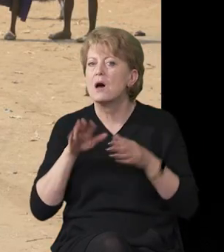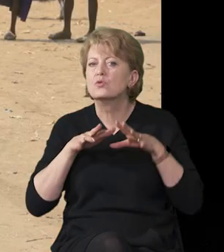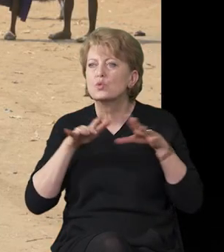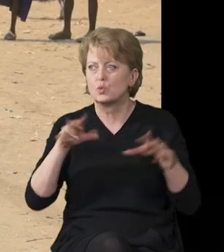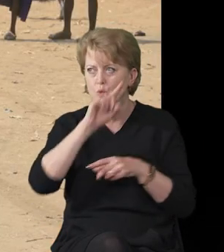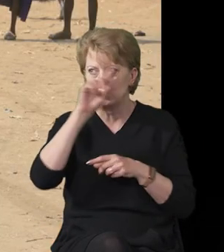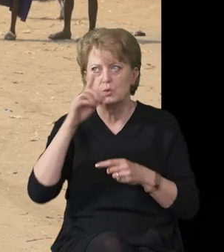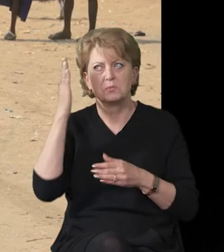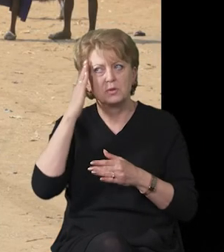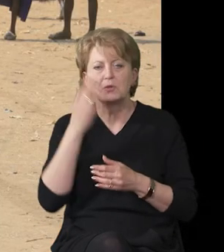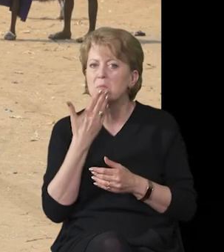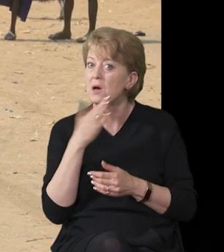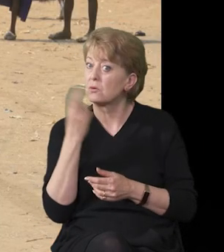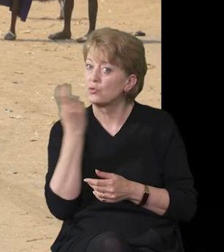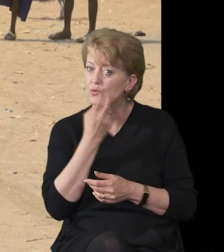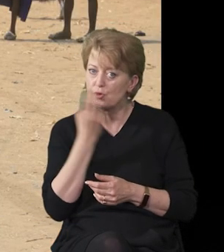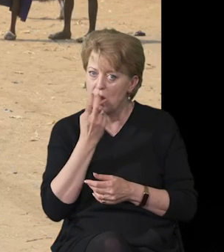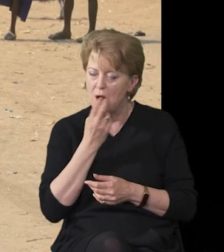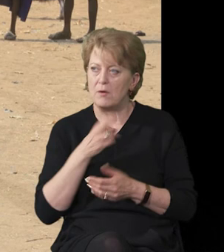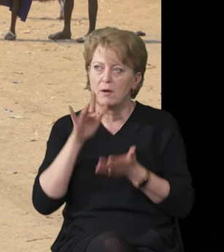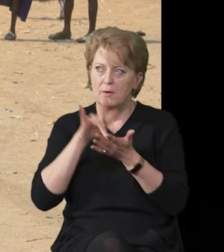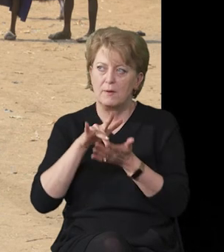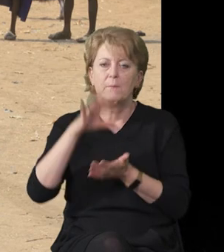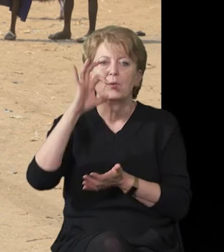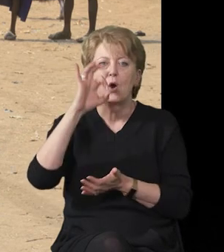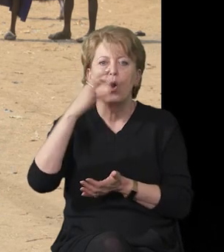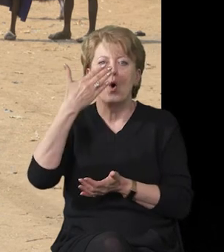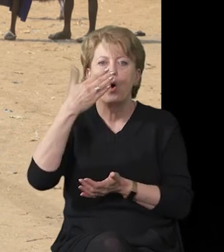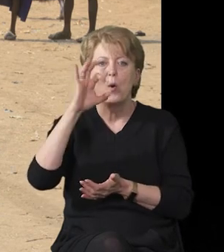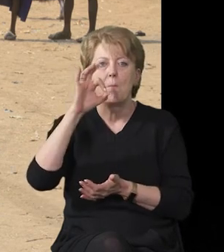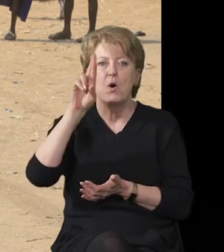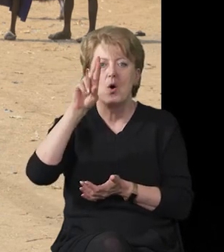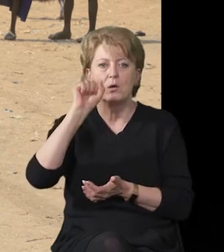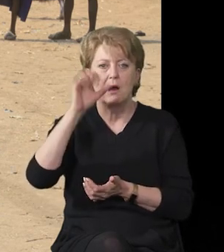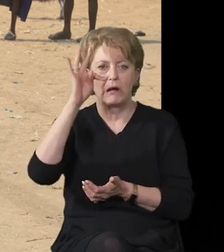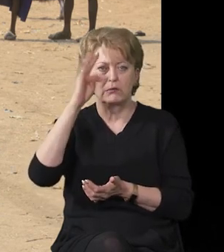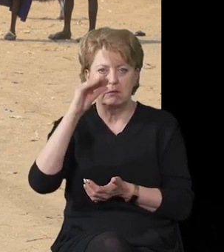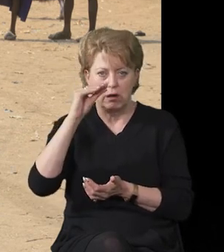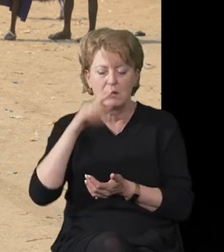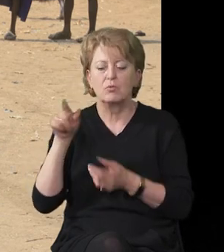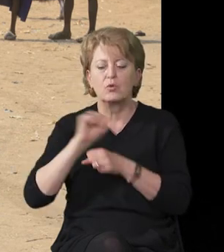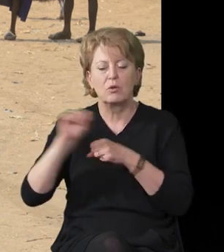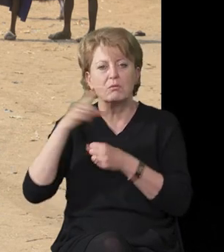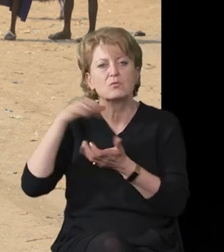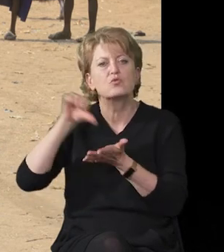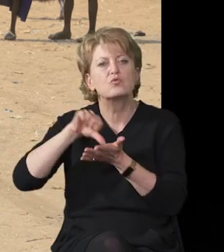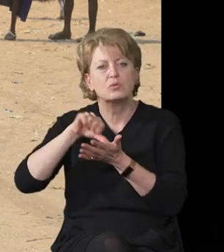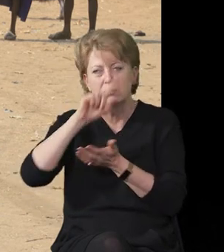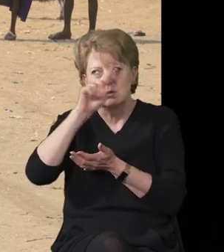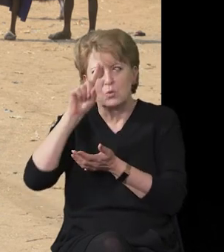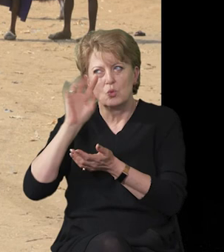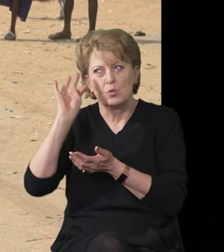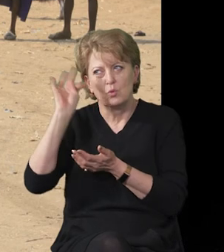plemion. W miejscowości Omorate, która jest stolicą ludu Dasanesh, jednego właśnie z tych